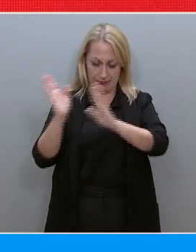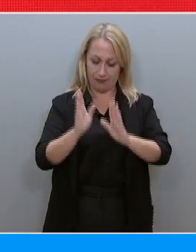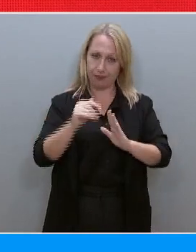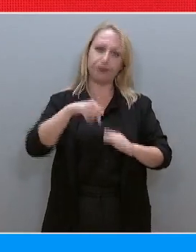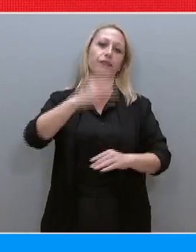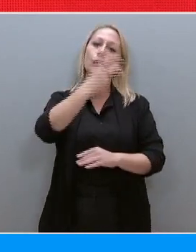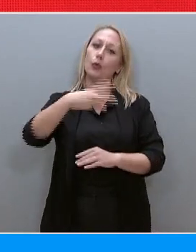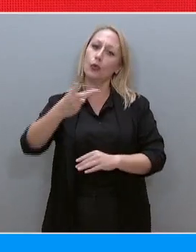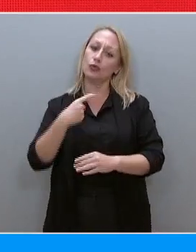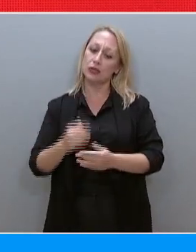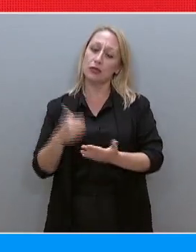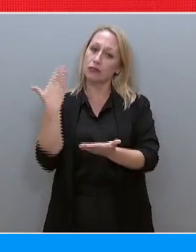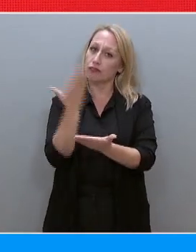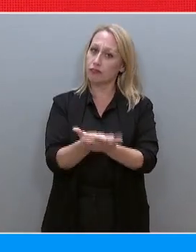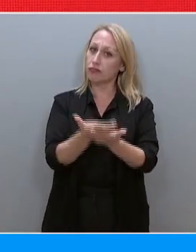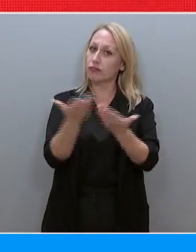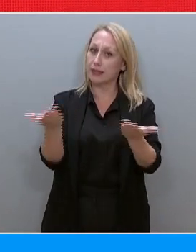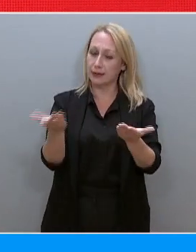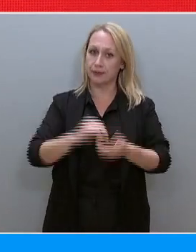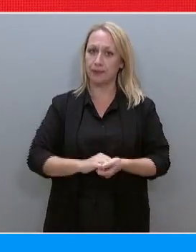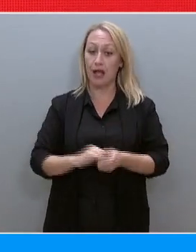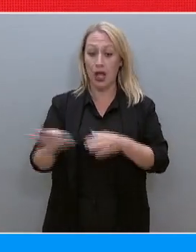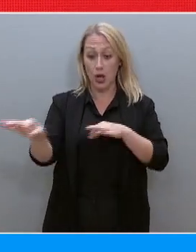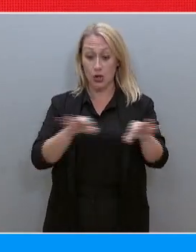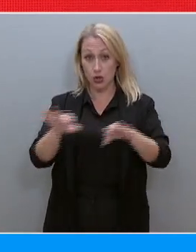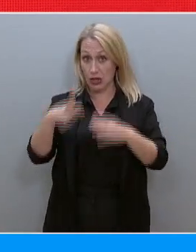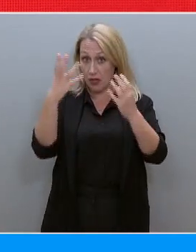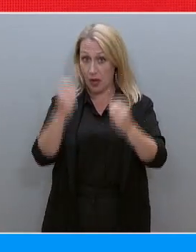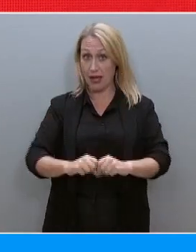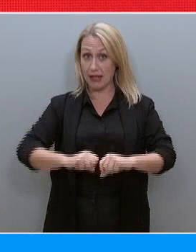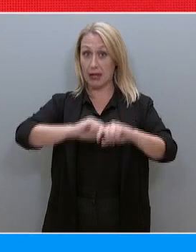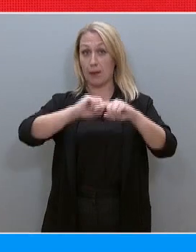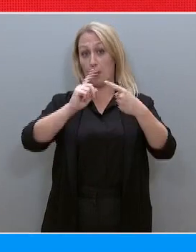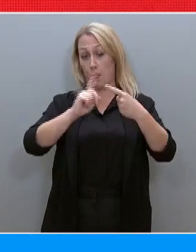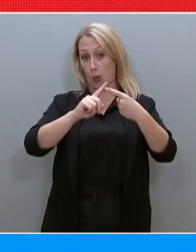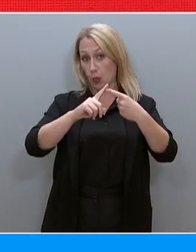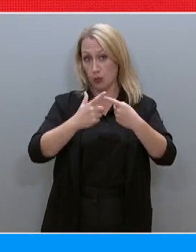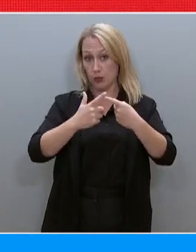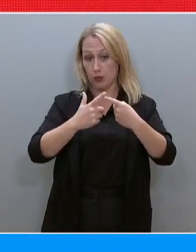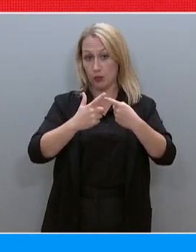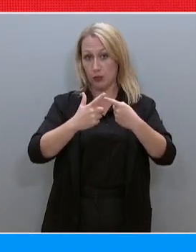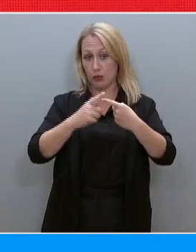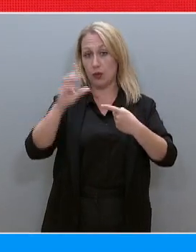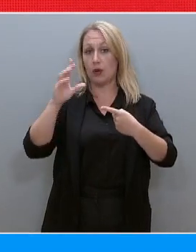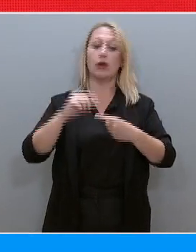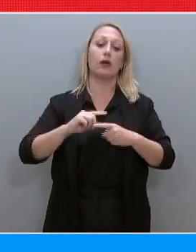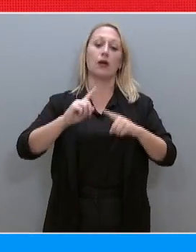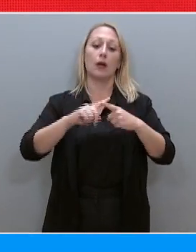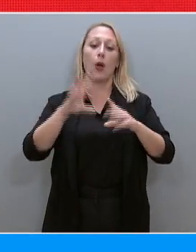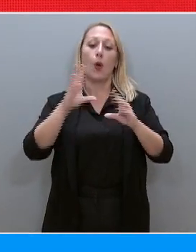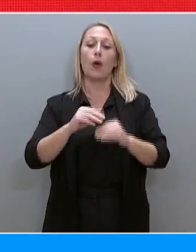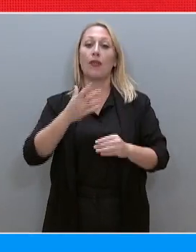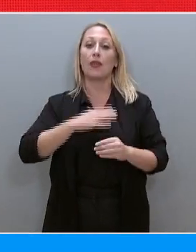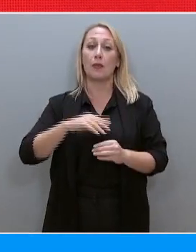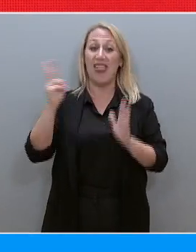ένα σχέδιο το οποίο περιλαμβάνει τους εξής άξονας. Ο πρώτος άξονας αφορά τον